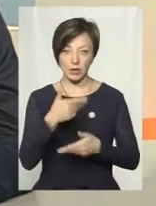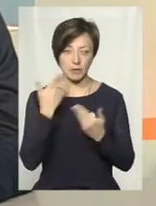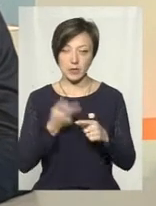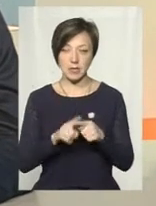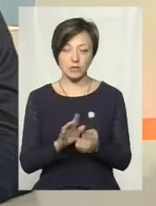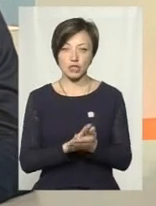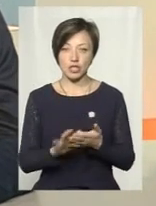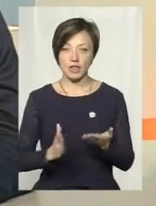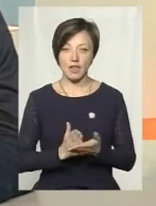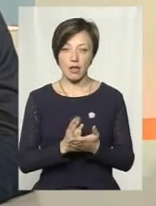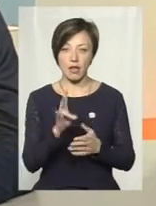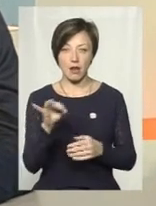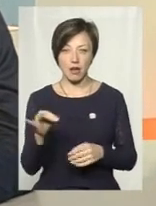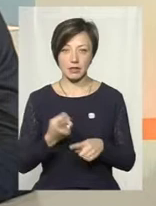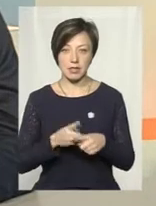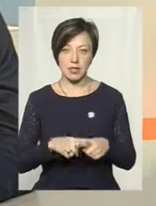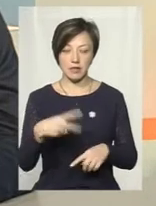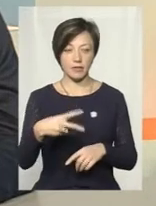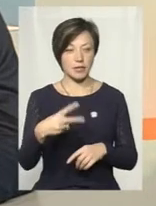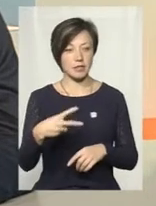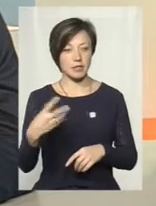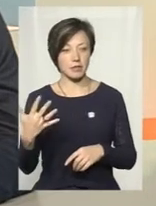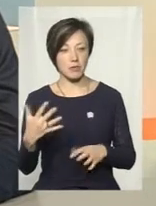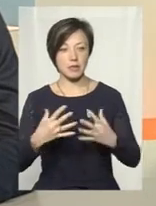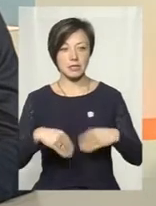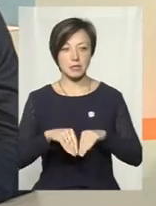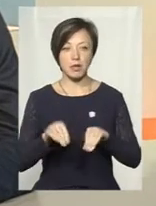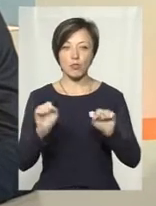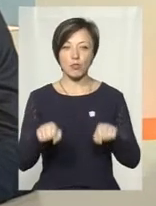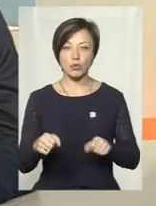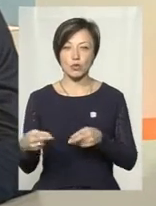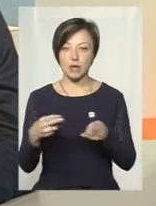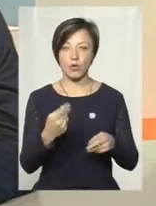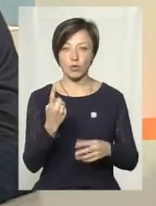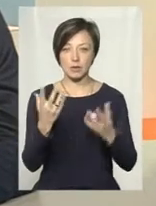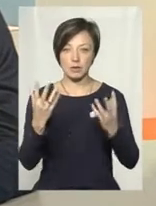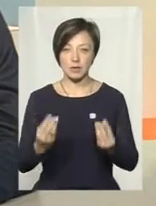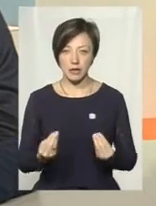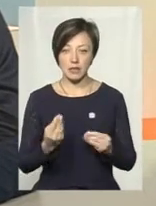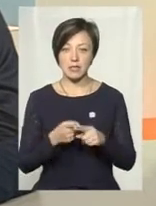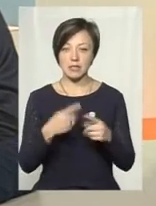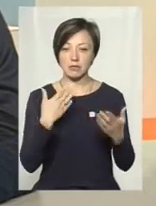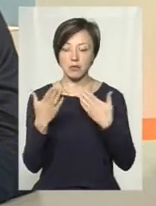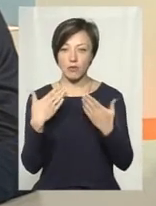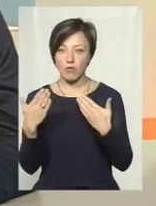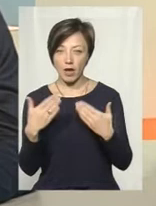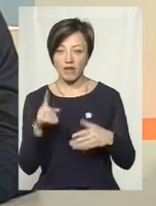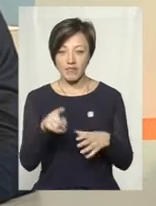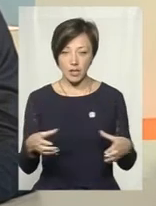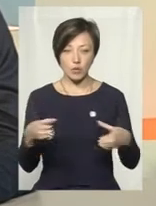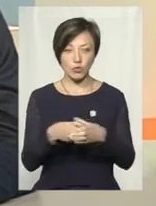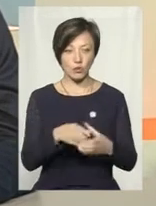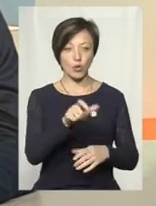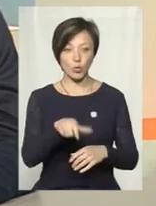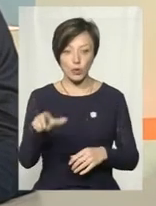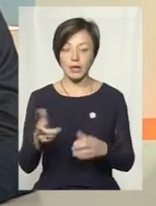суто ветерани, це 20-25 сімей, які можуть заїхати в один момент. Це спілкування в тій категорії